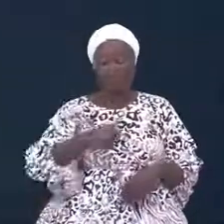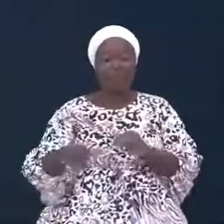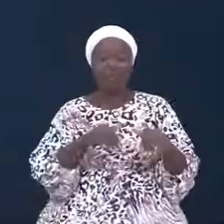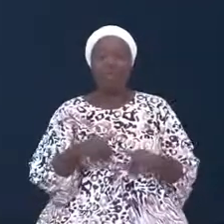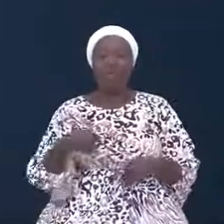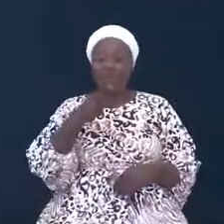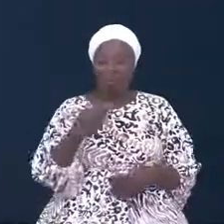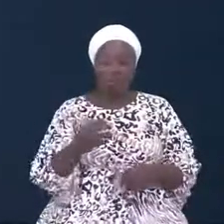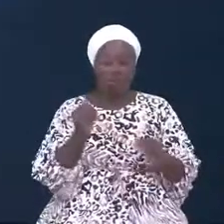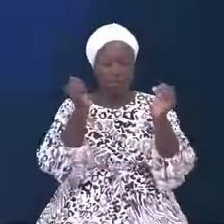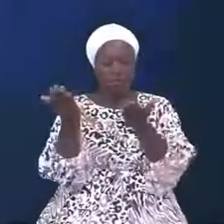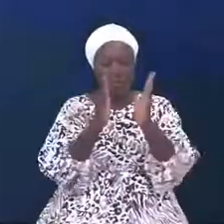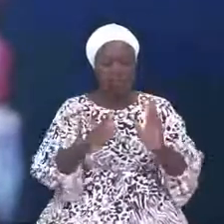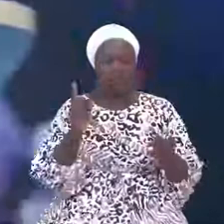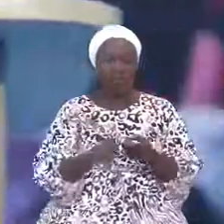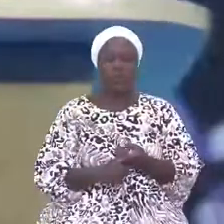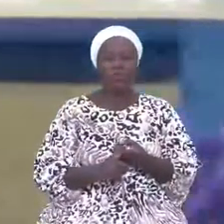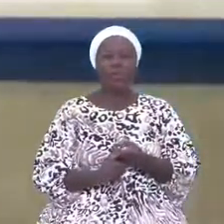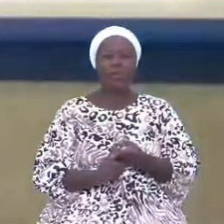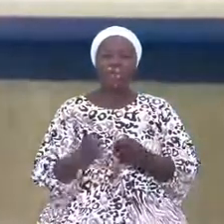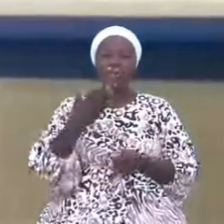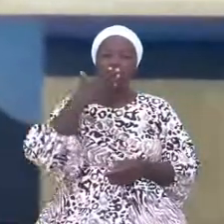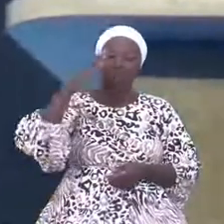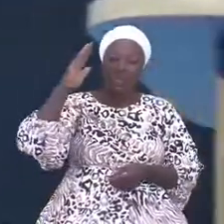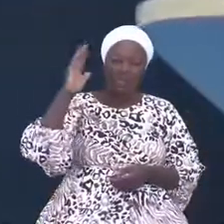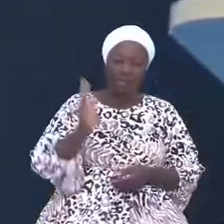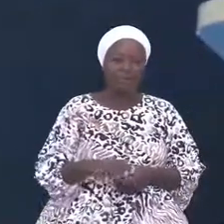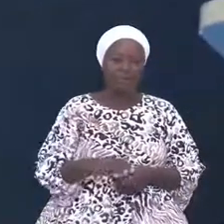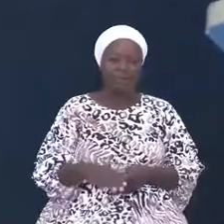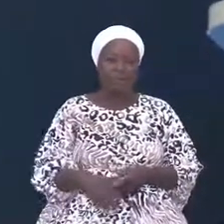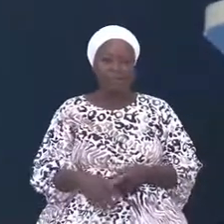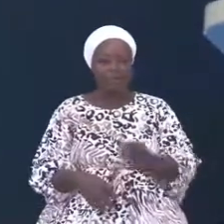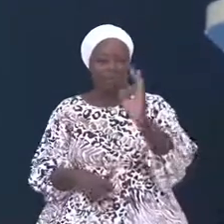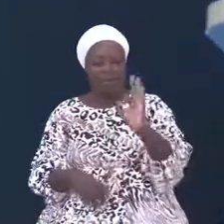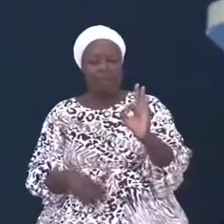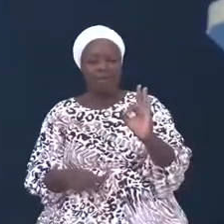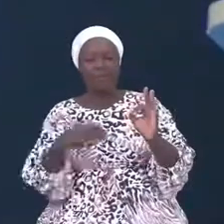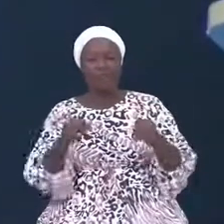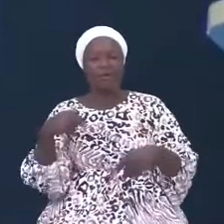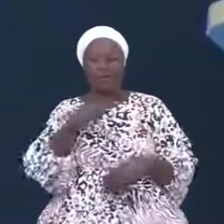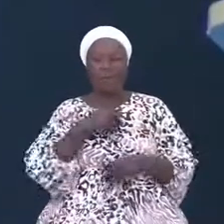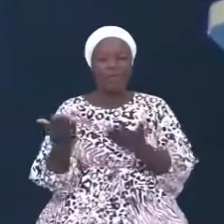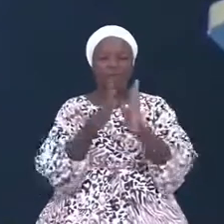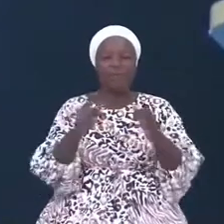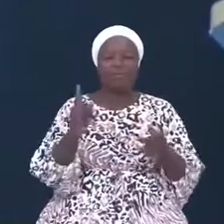c'est ce que je fais. Nous sommes esclaves, nous étions esclaves au mal, nous étions esclaves